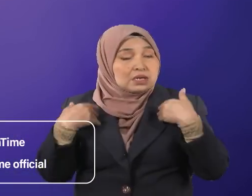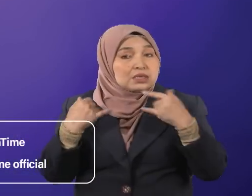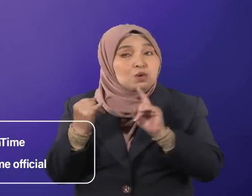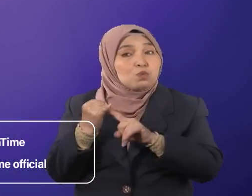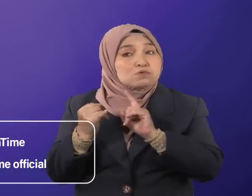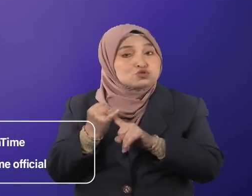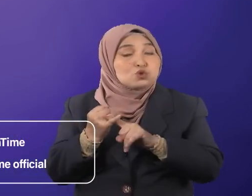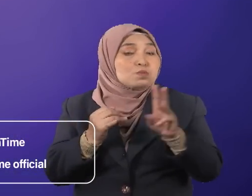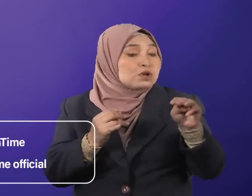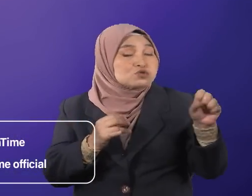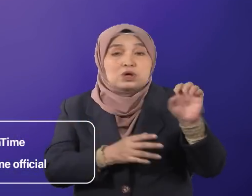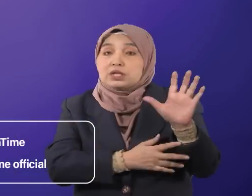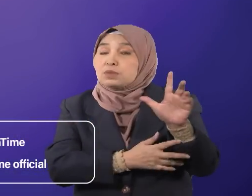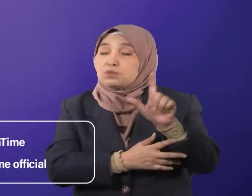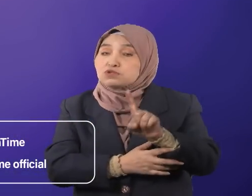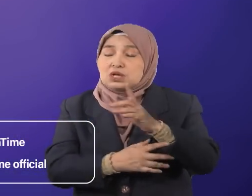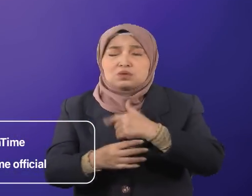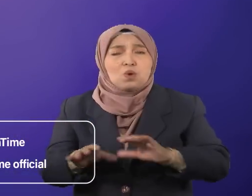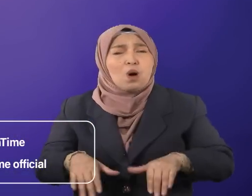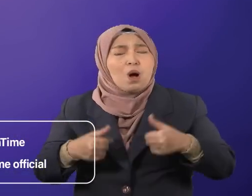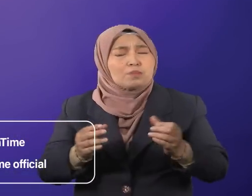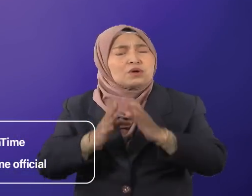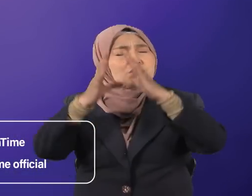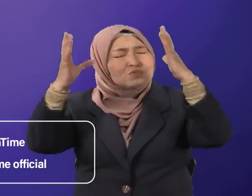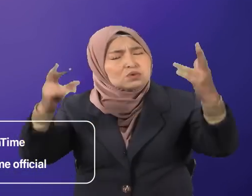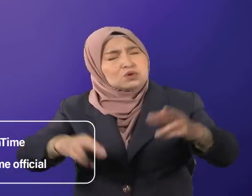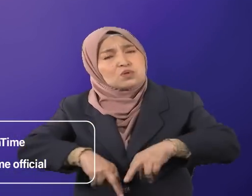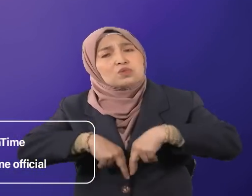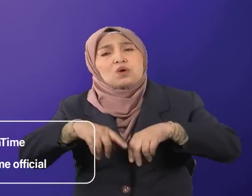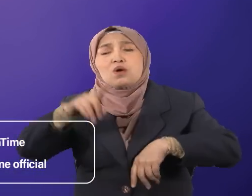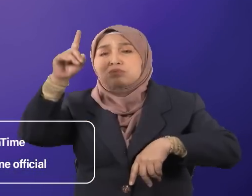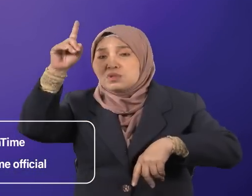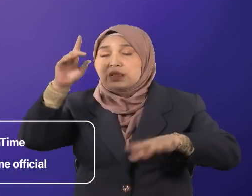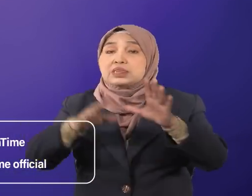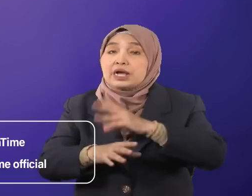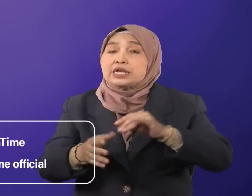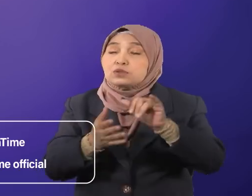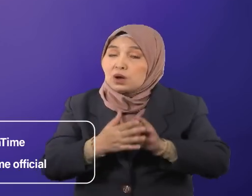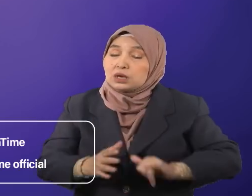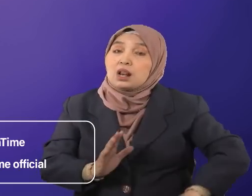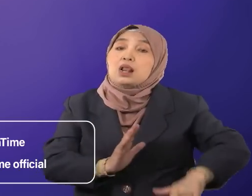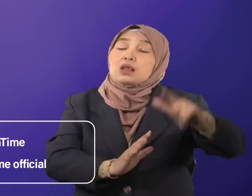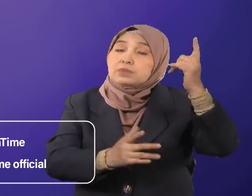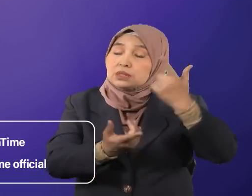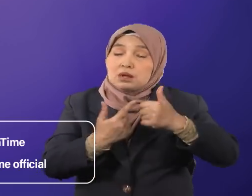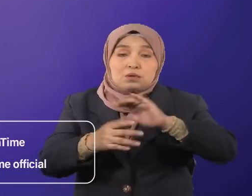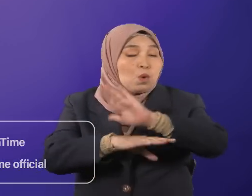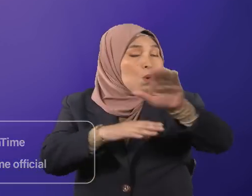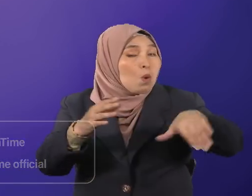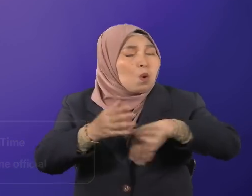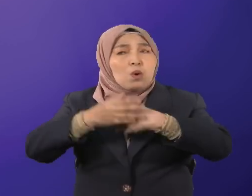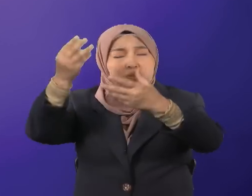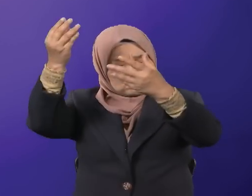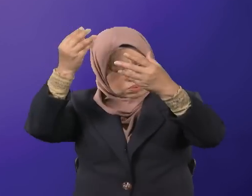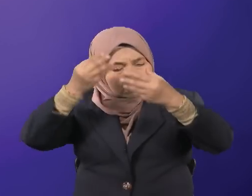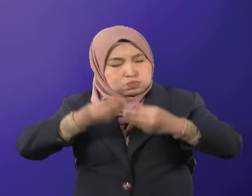hujung halaman 51 ini menceritakan besarnya redha Allah Subhanahu Wa Taala, dan itu adalah lebih daripada segala kurniaan